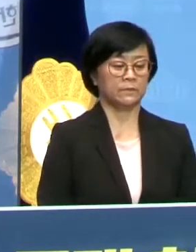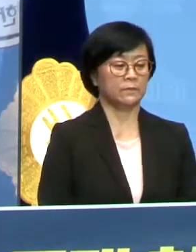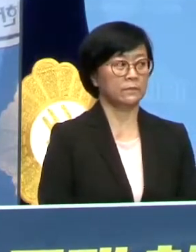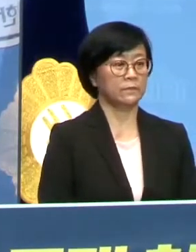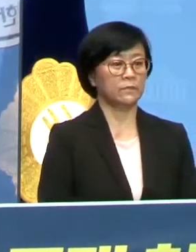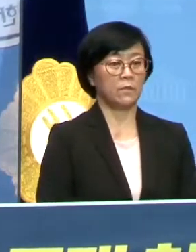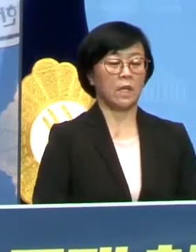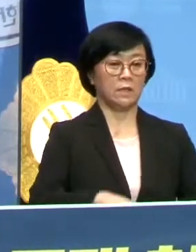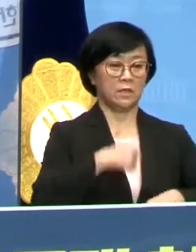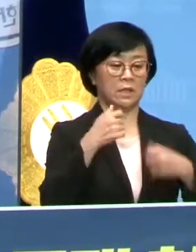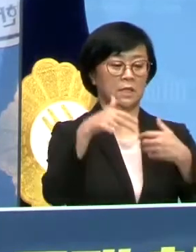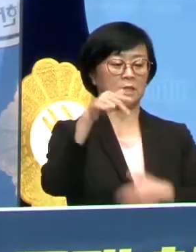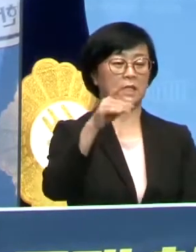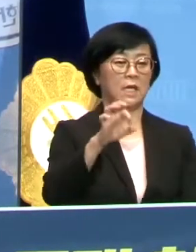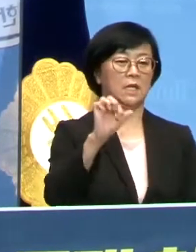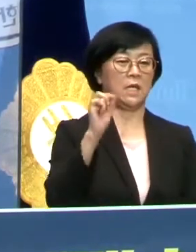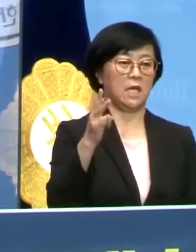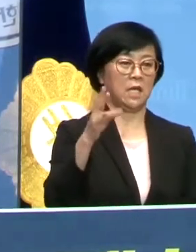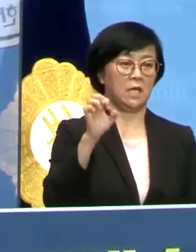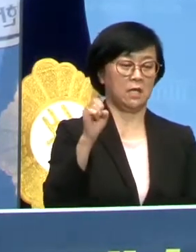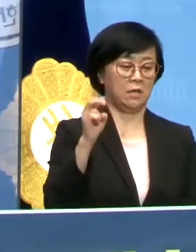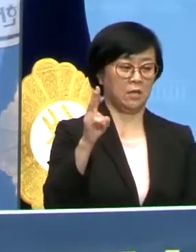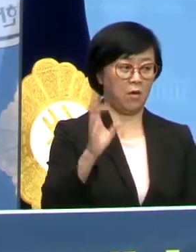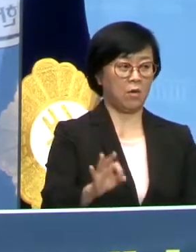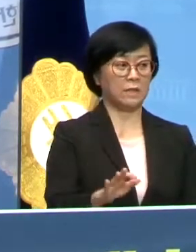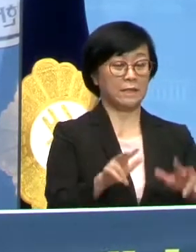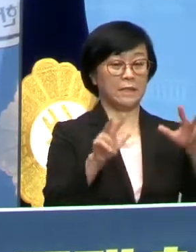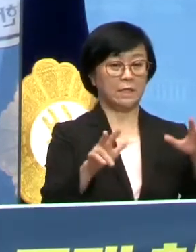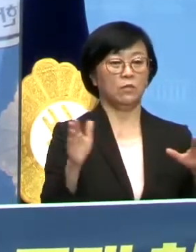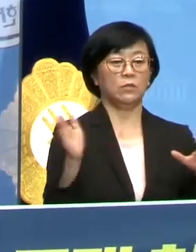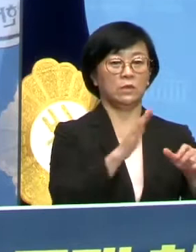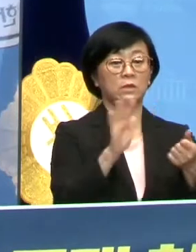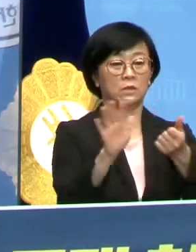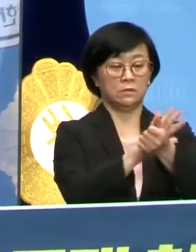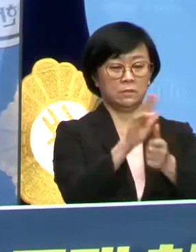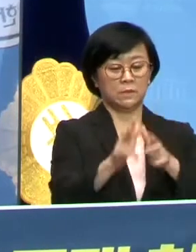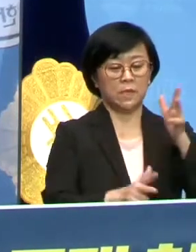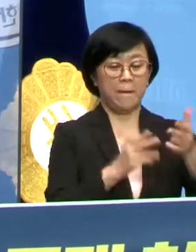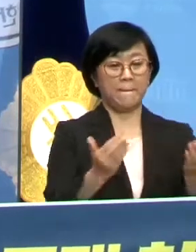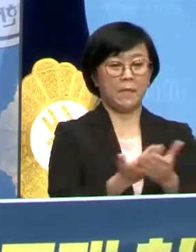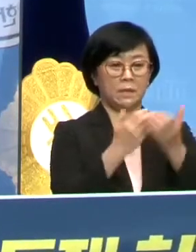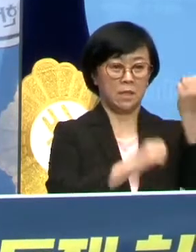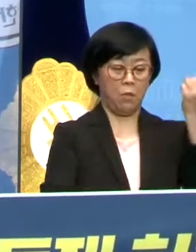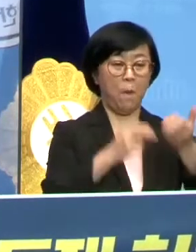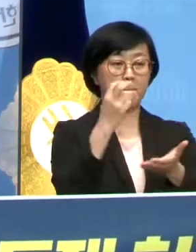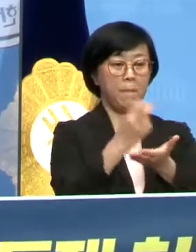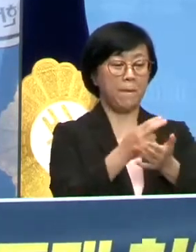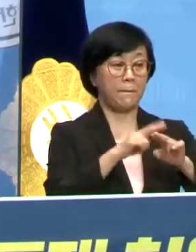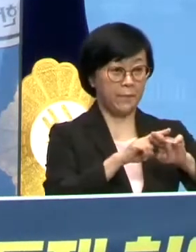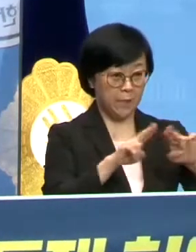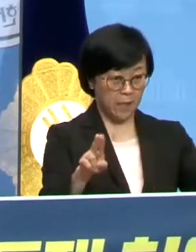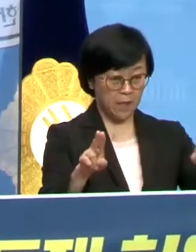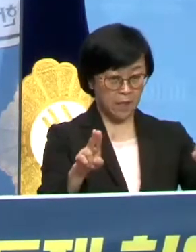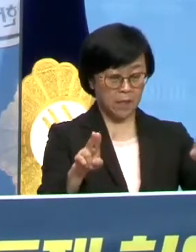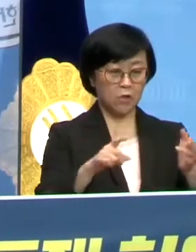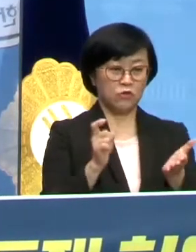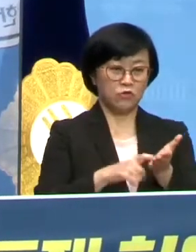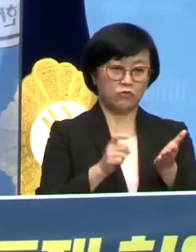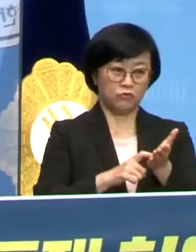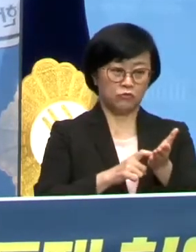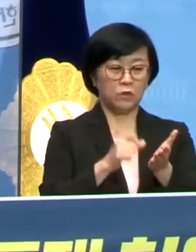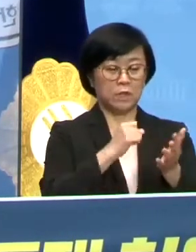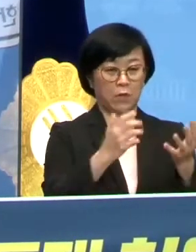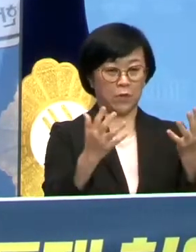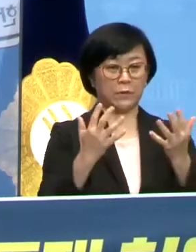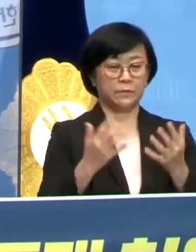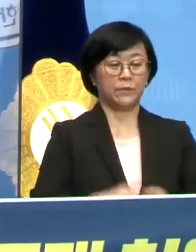4 정의당 장애 형 의원입니다 지금부터 서비스 산업 발전 기본법 패기 촉구 기자회견 을 시작하겠습니다